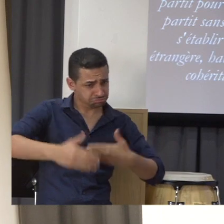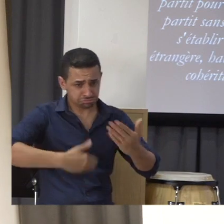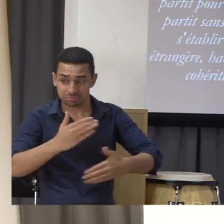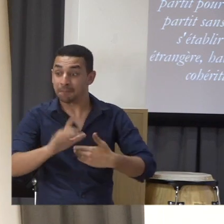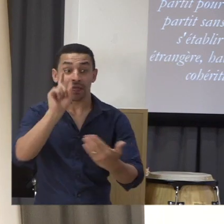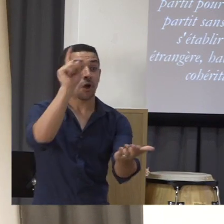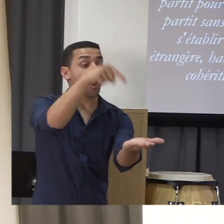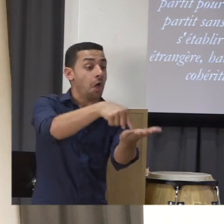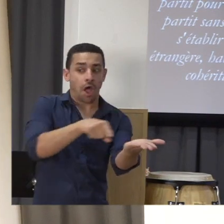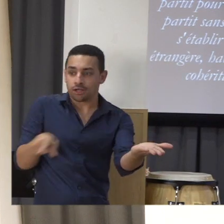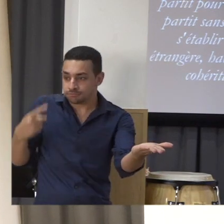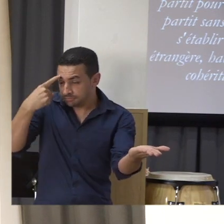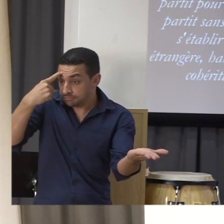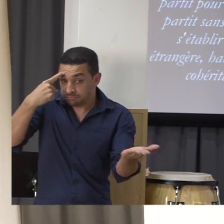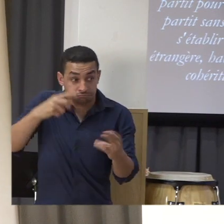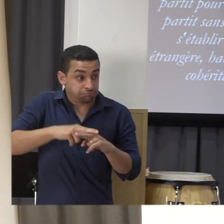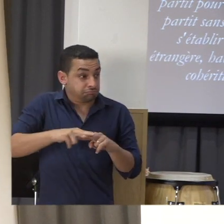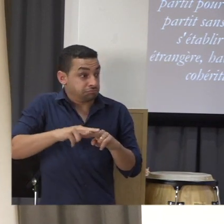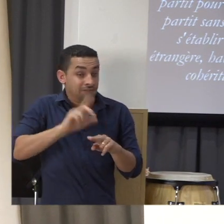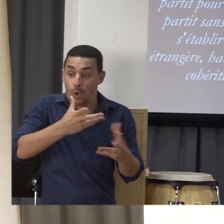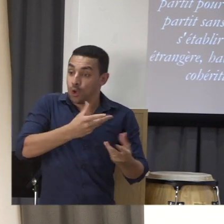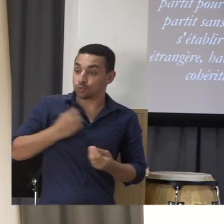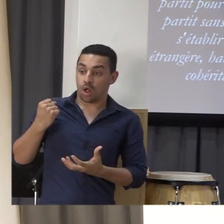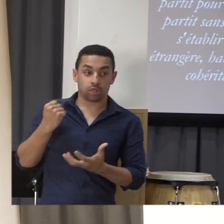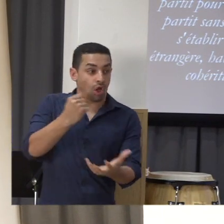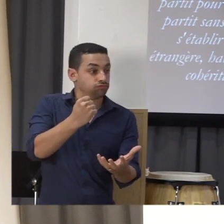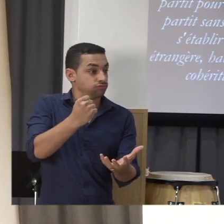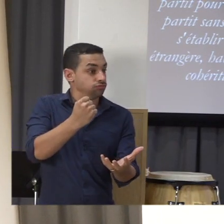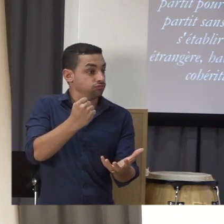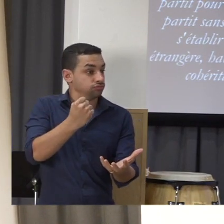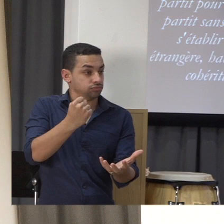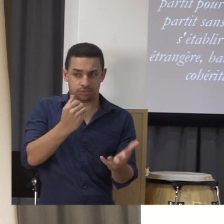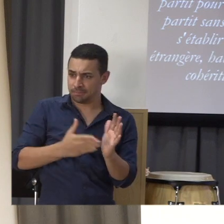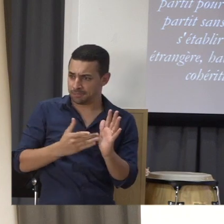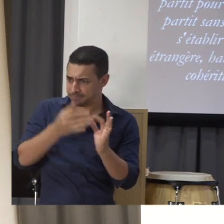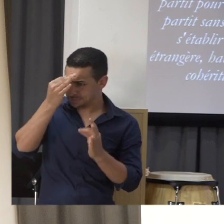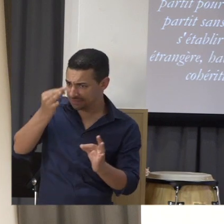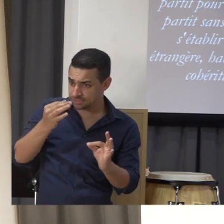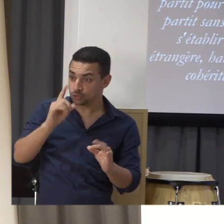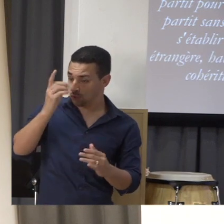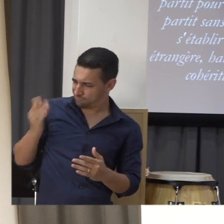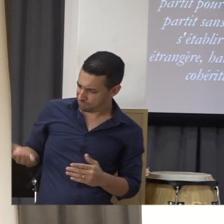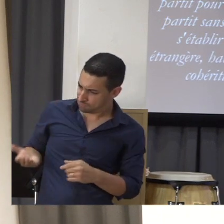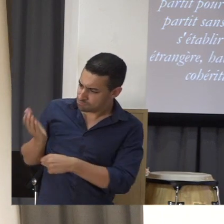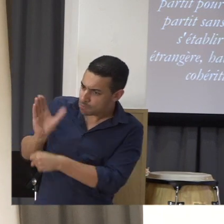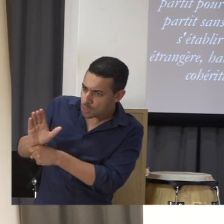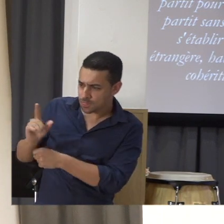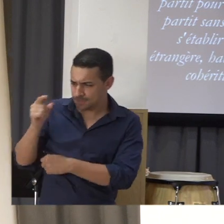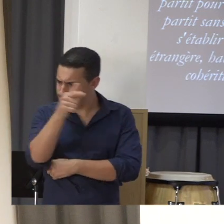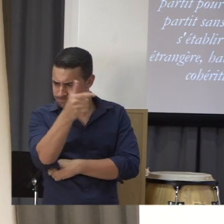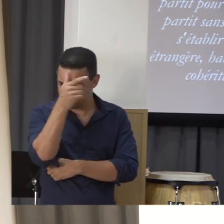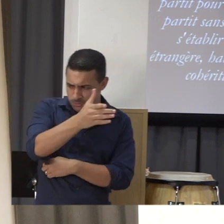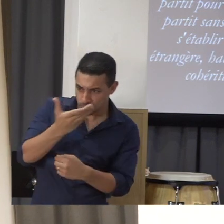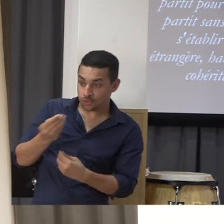lieu qu'il devait recevoir en héritage. La parole est précise. Dieu lui a montré le lieu qu'il recevra